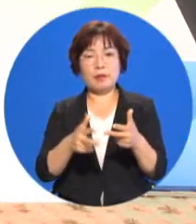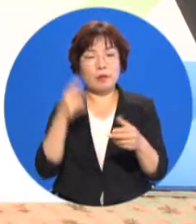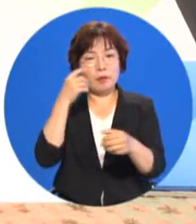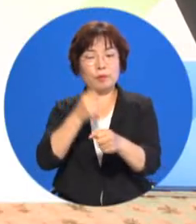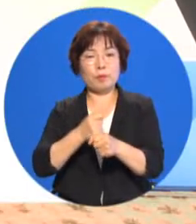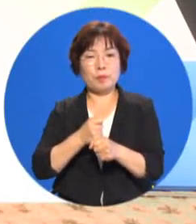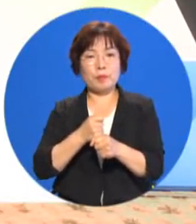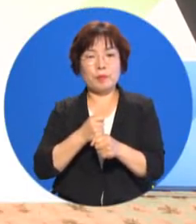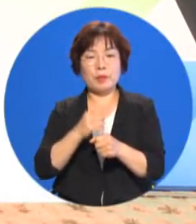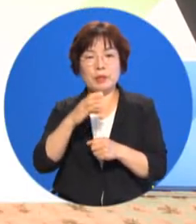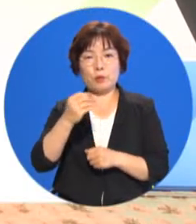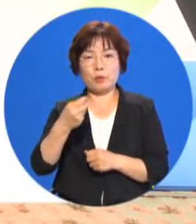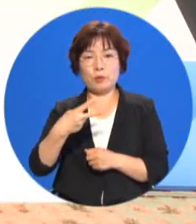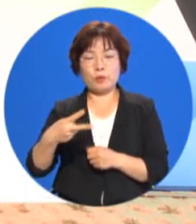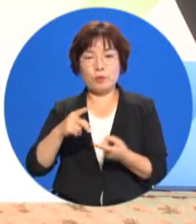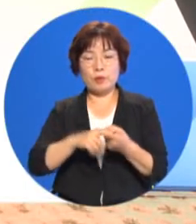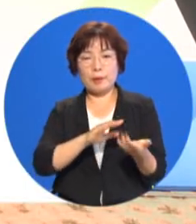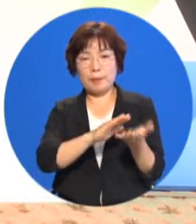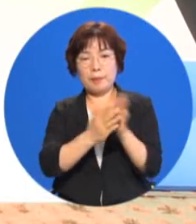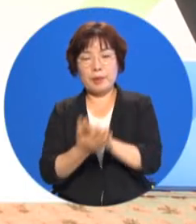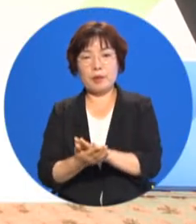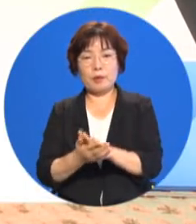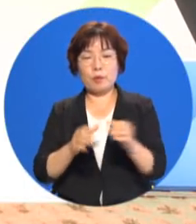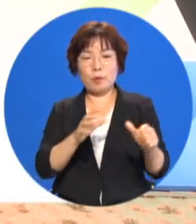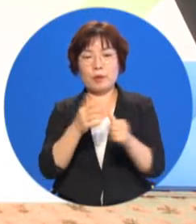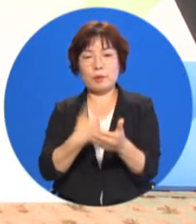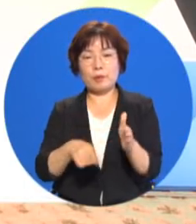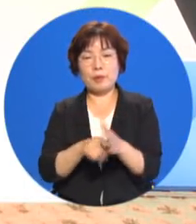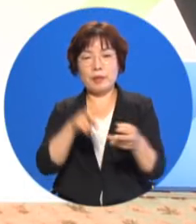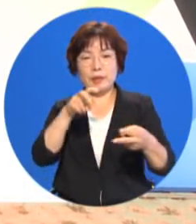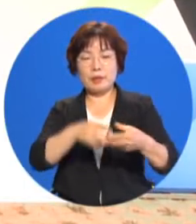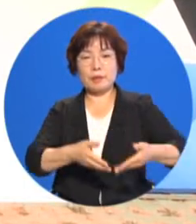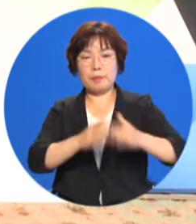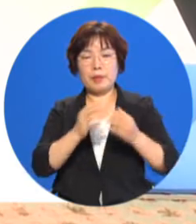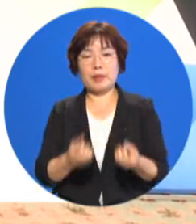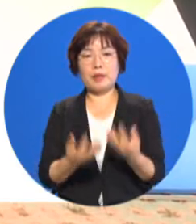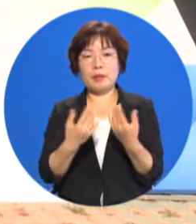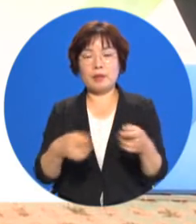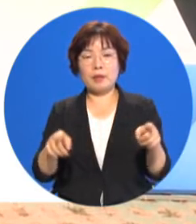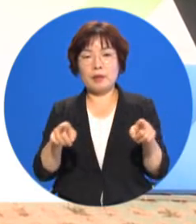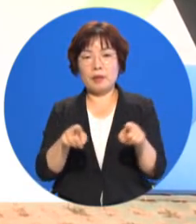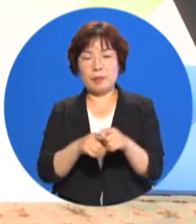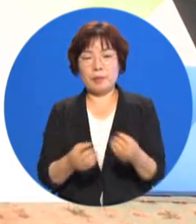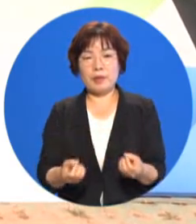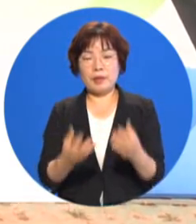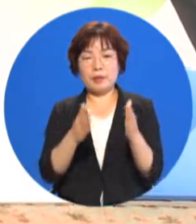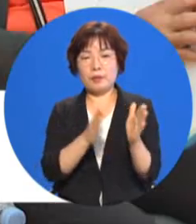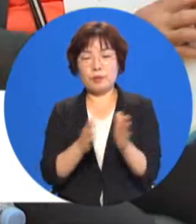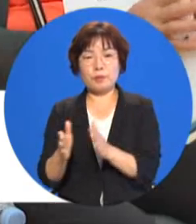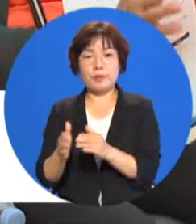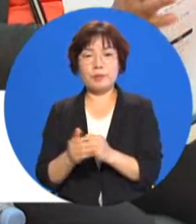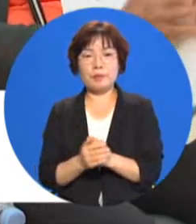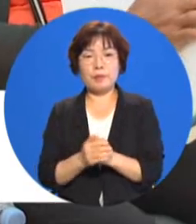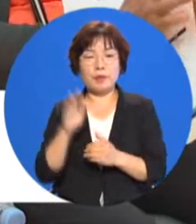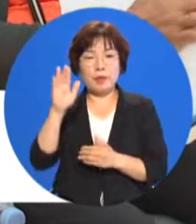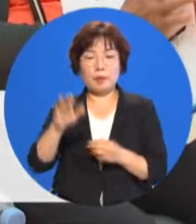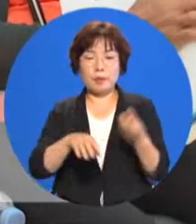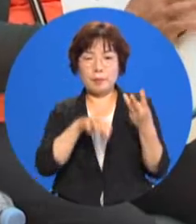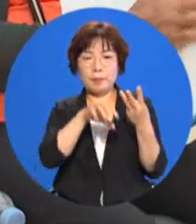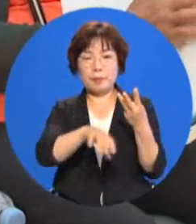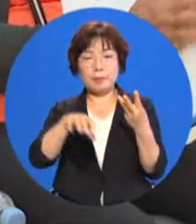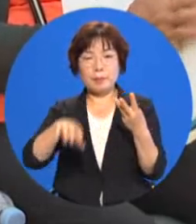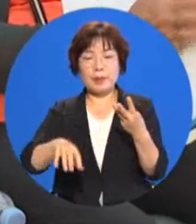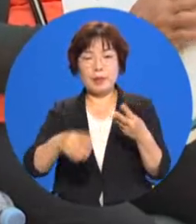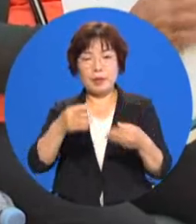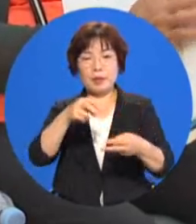연구기관인 이산화탄소의 전환과 활용을 위한 기술센터 준공식도 겸하는 자리로 마련됐으며 앞으로도 세